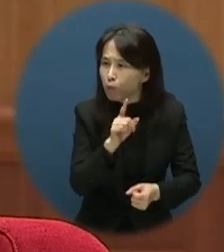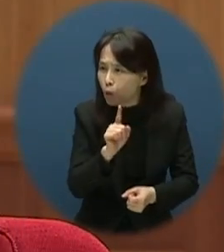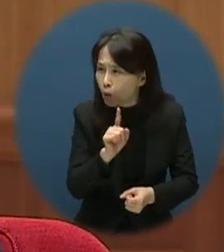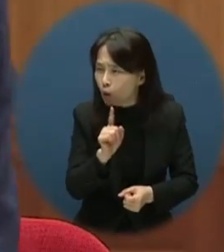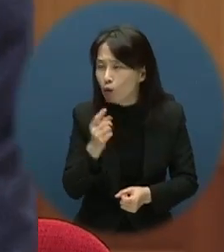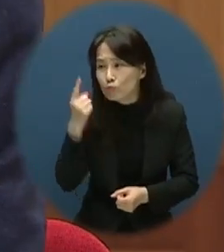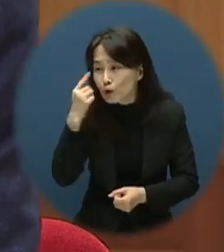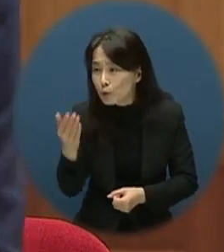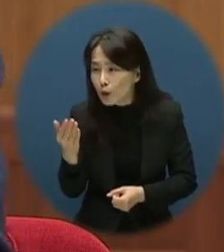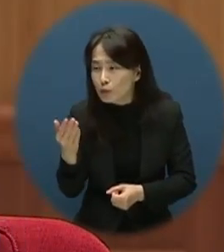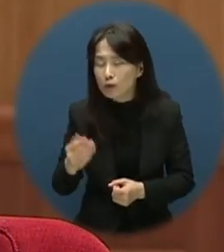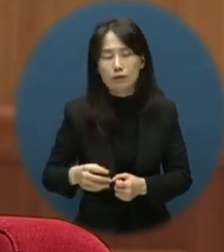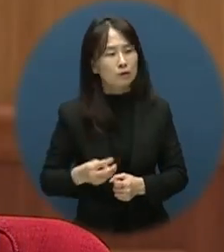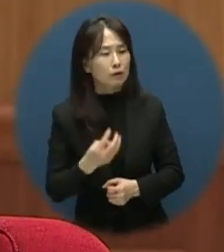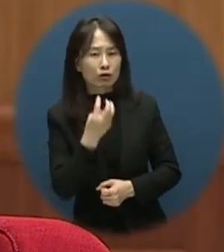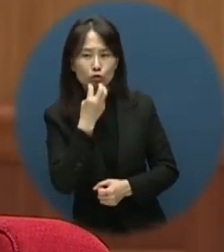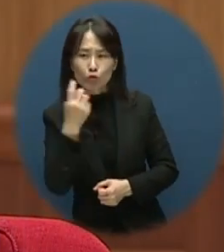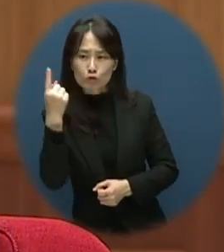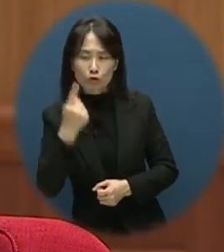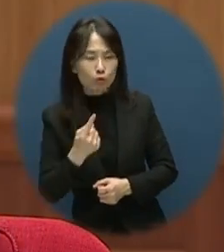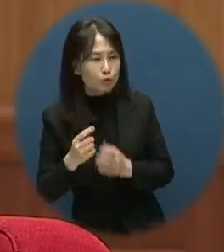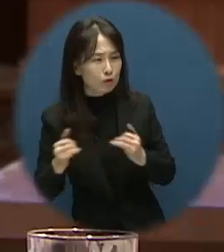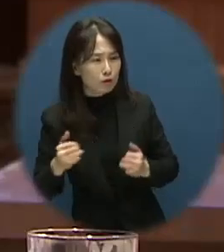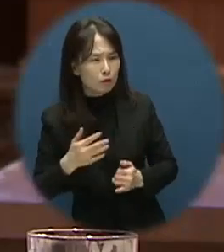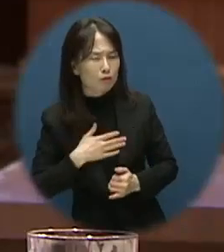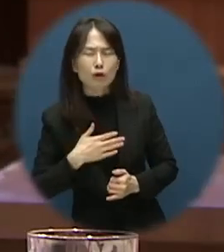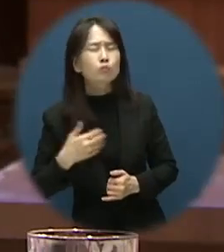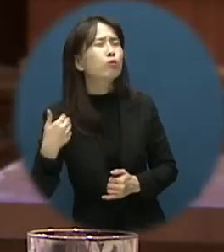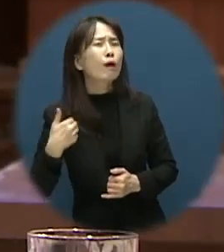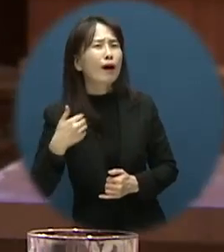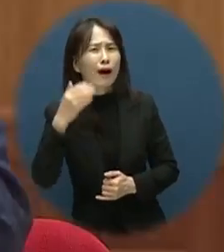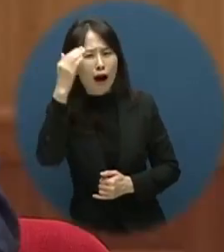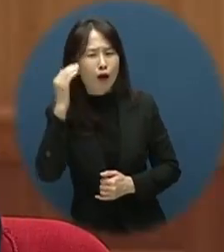뭐 이렇게 물어보면. 나도 못 알았지.